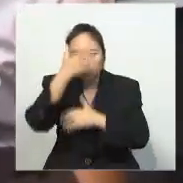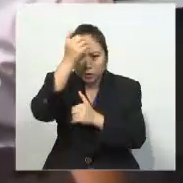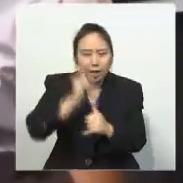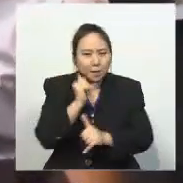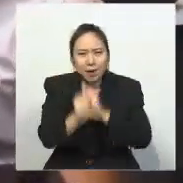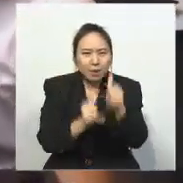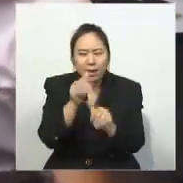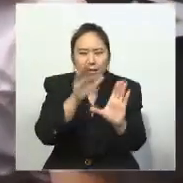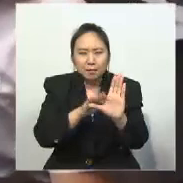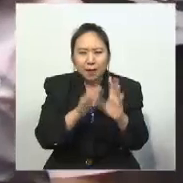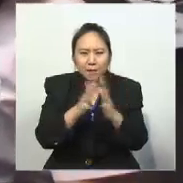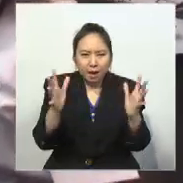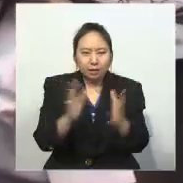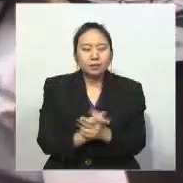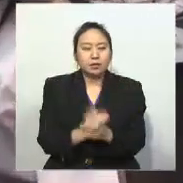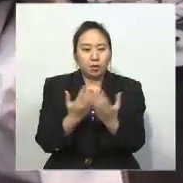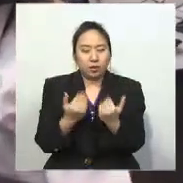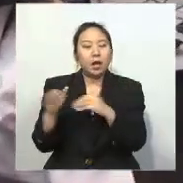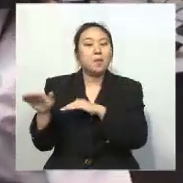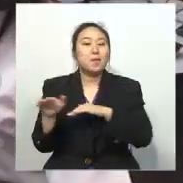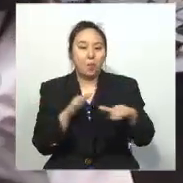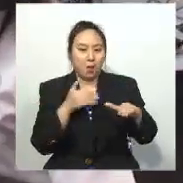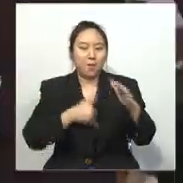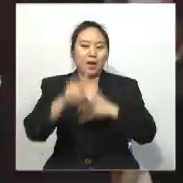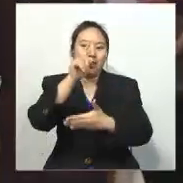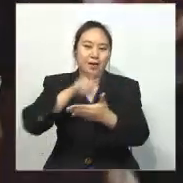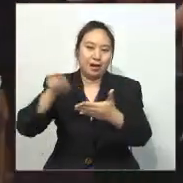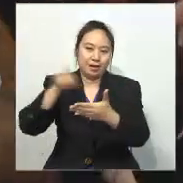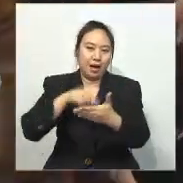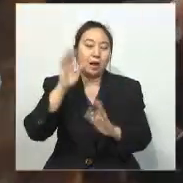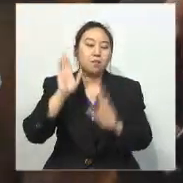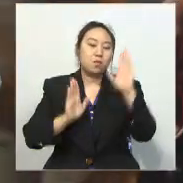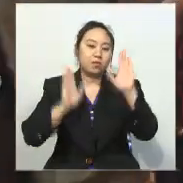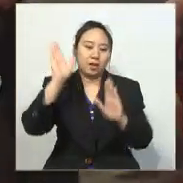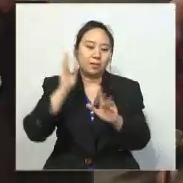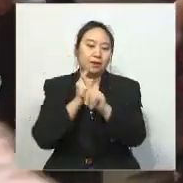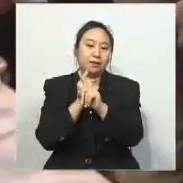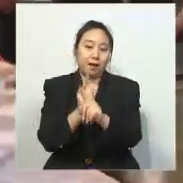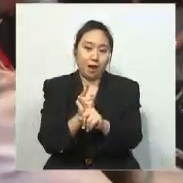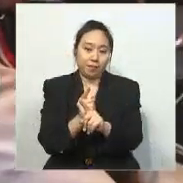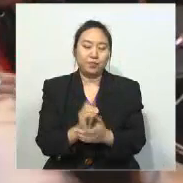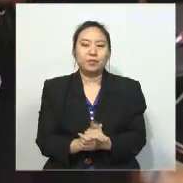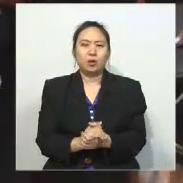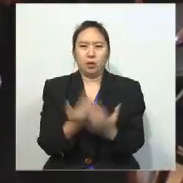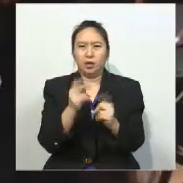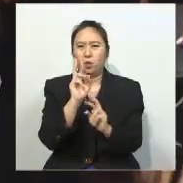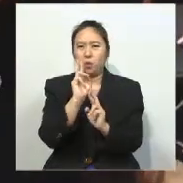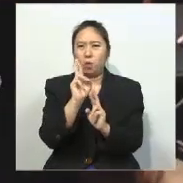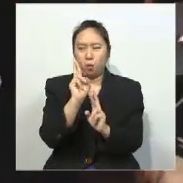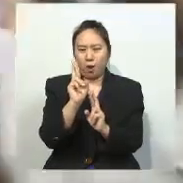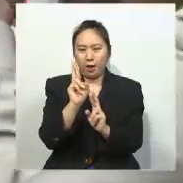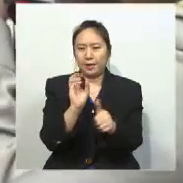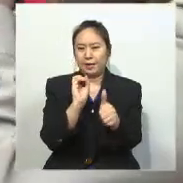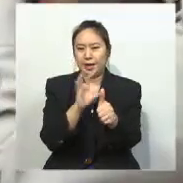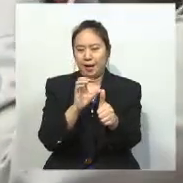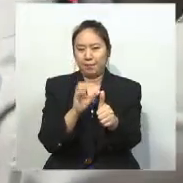มาสมัครเป็นจำนวนมากทุกคนต่างพร้อมในการเข้าสู่สนามการเลือกตั้งตามระบอบประชาธิปไตยในส่วนของข้อพึงระวังที่ได้มีการเสนอแนะให้